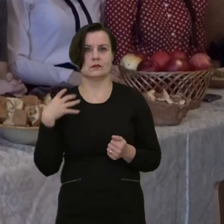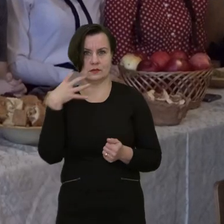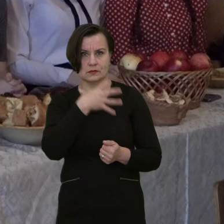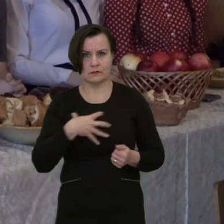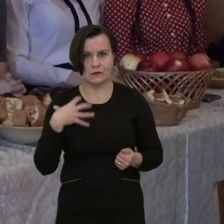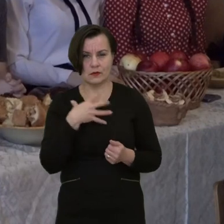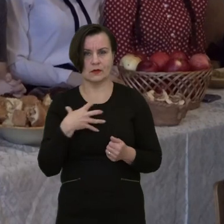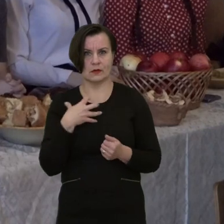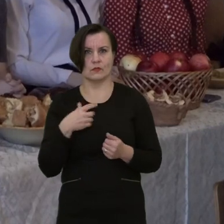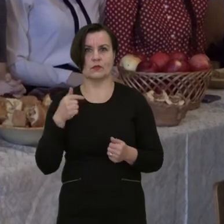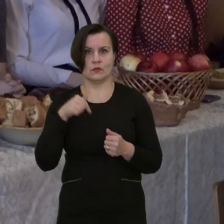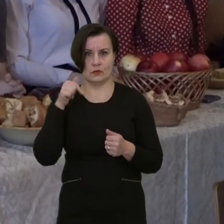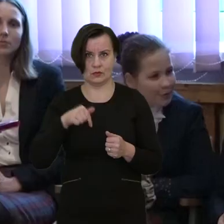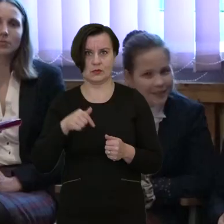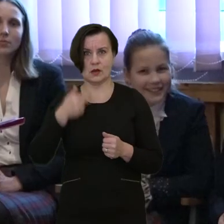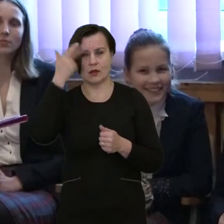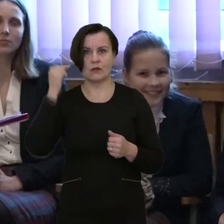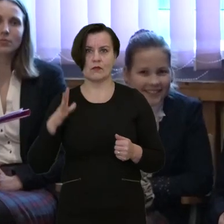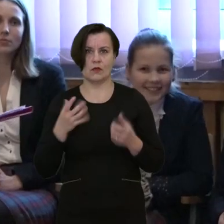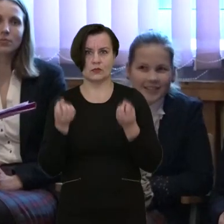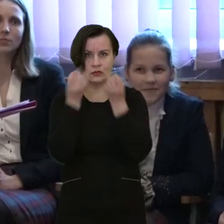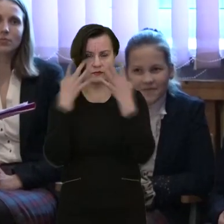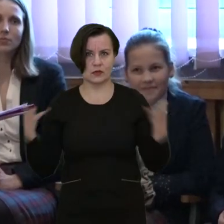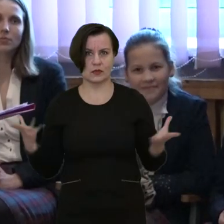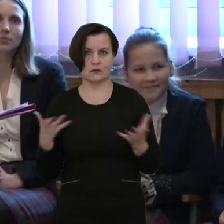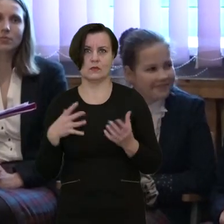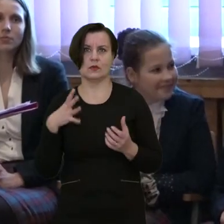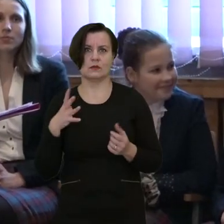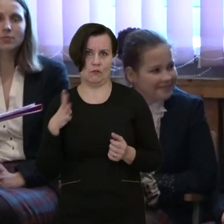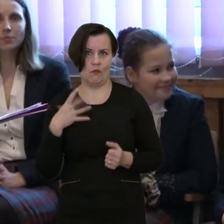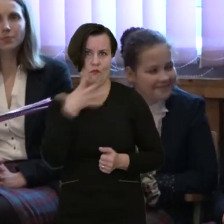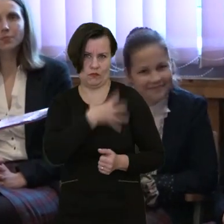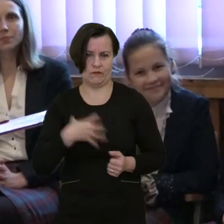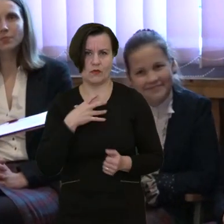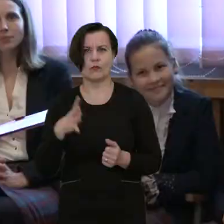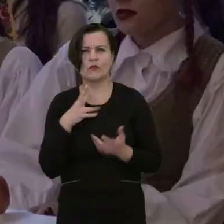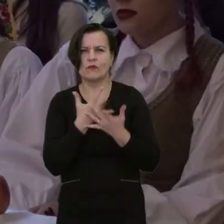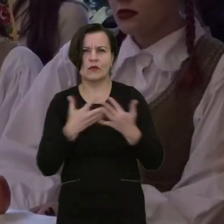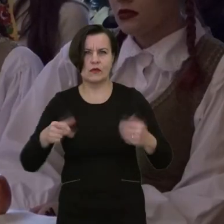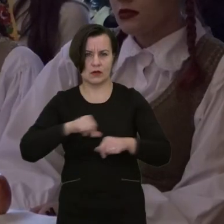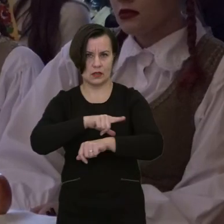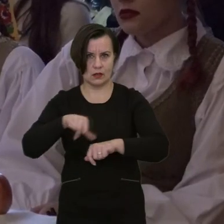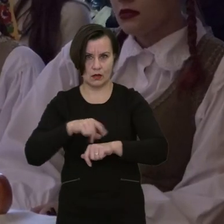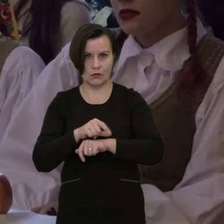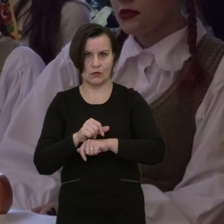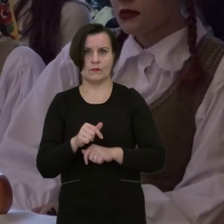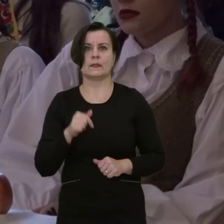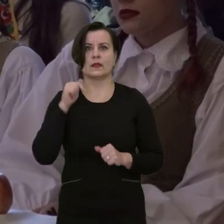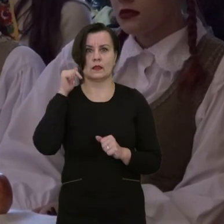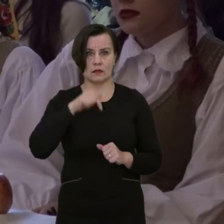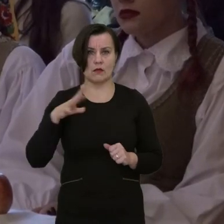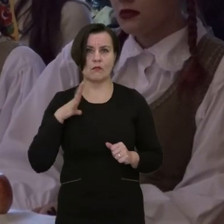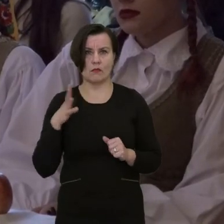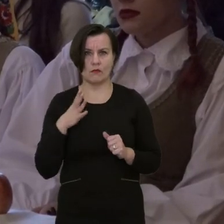visais laikais švietimas yra ne paskutiniai vietai. Buvo daug labai įvairių laikotarpio. Reikia prisiminti ir tai, kad čia